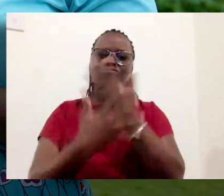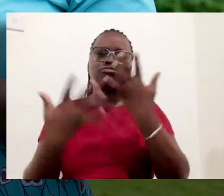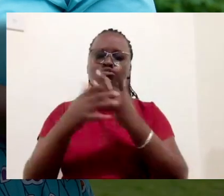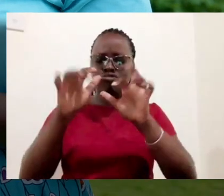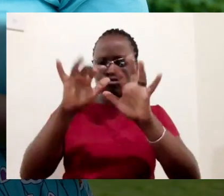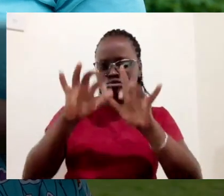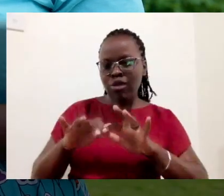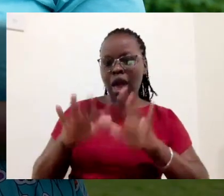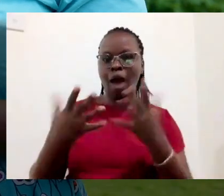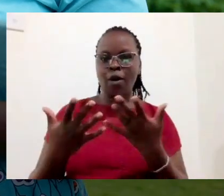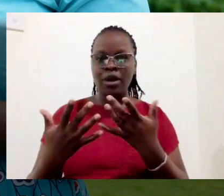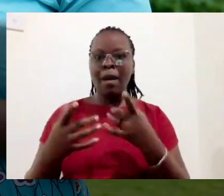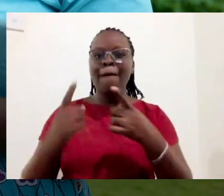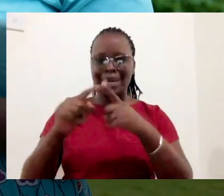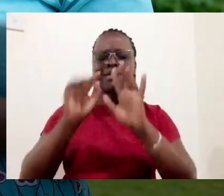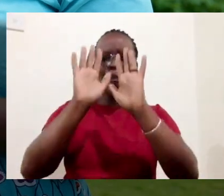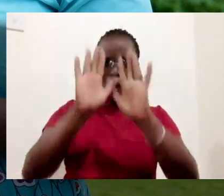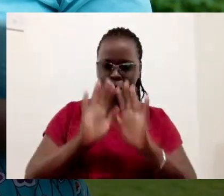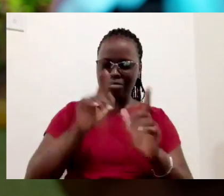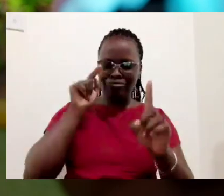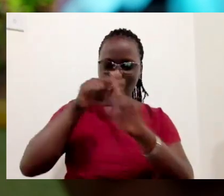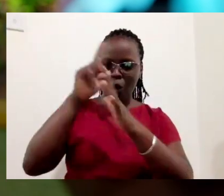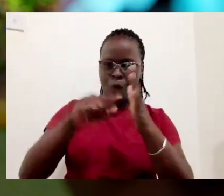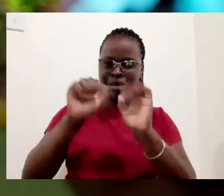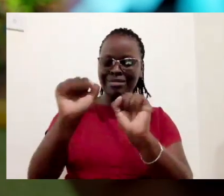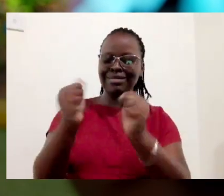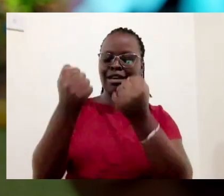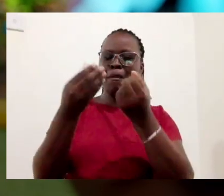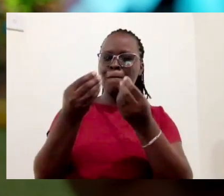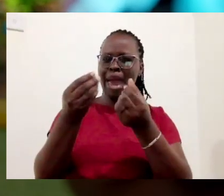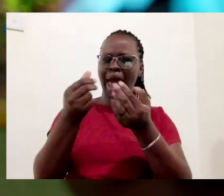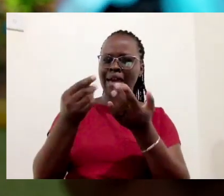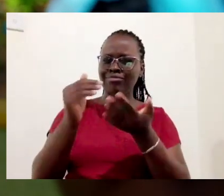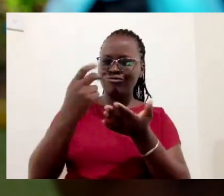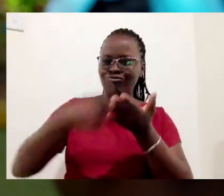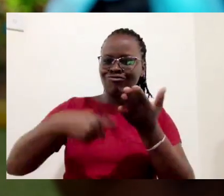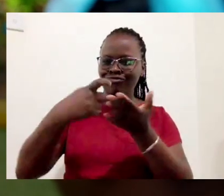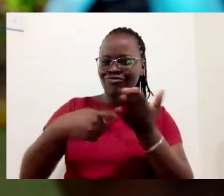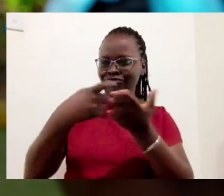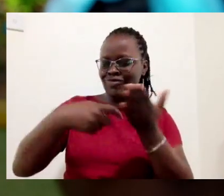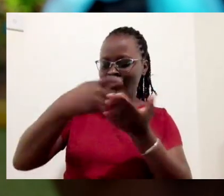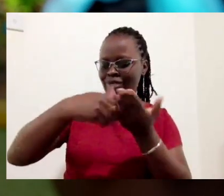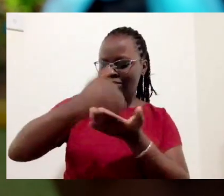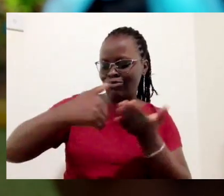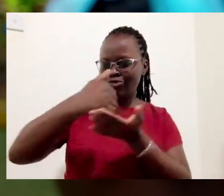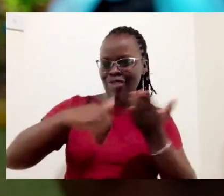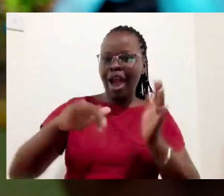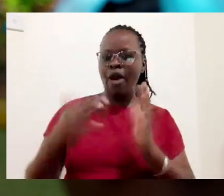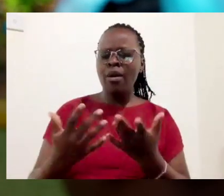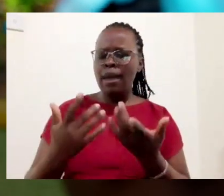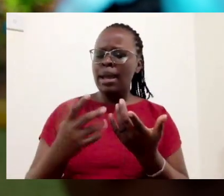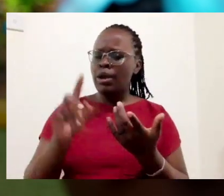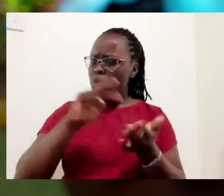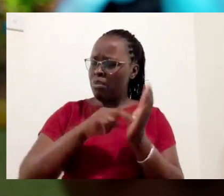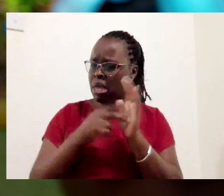na hiyo mambo ya saving. Kwa hivyo ni sawa kusema kuwa yani tangu ujiunge na mradi huu maisha yako imebadilika kwa kiasi.